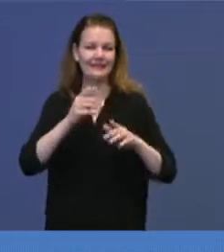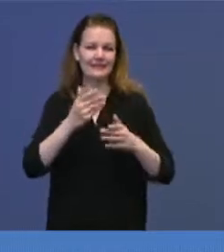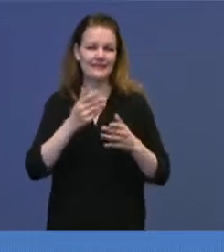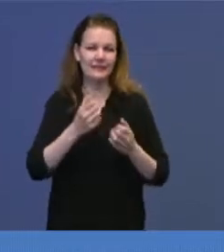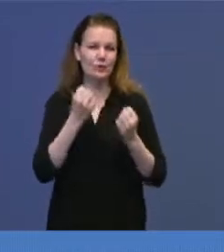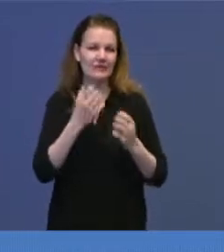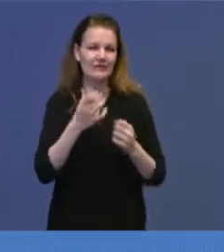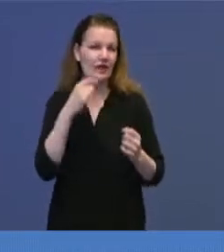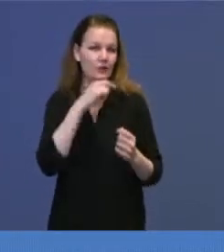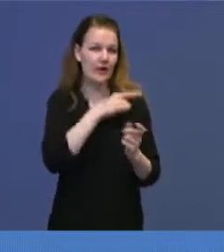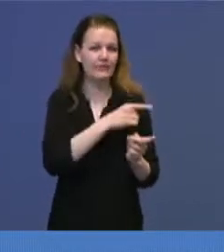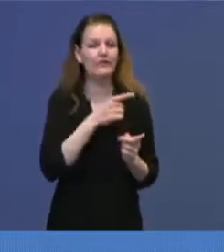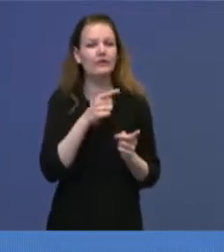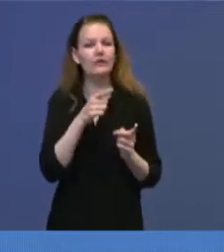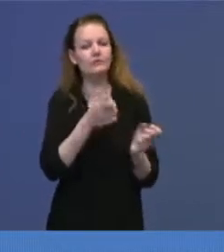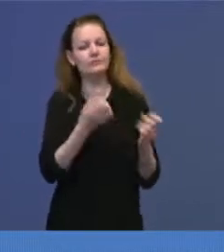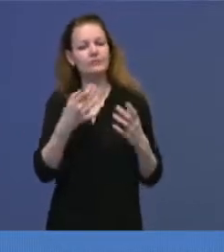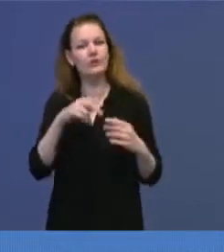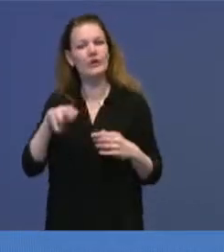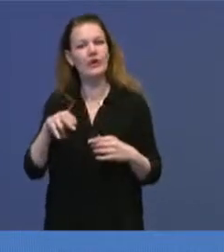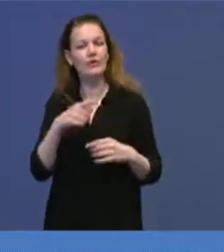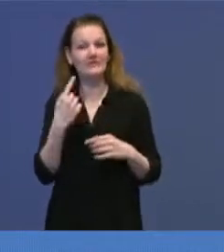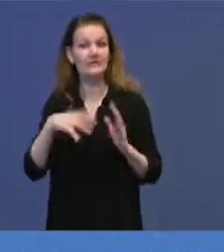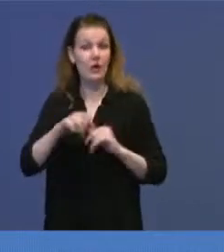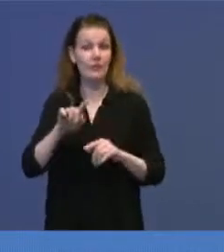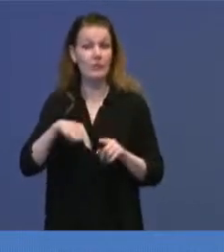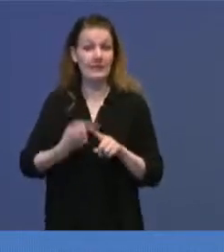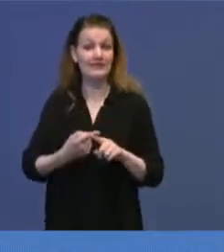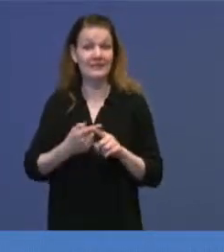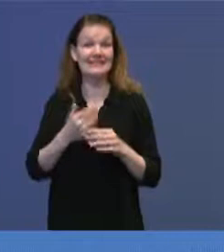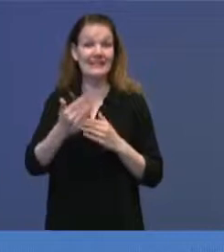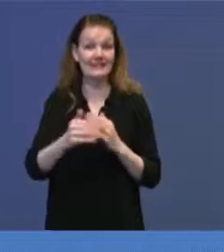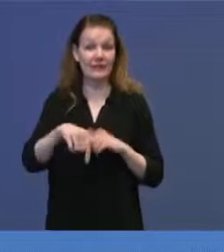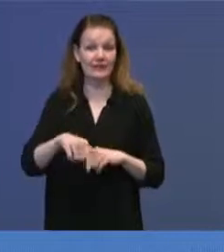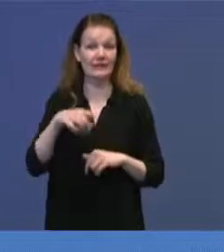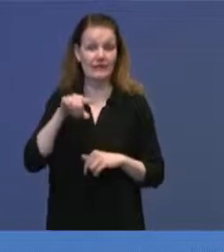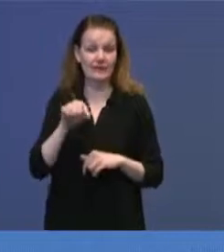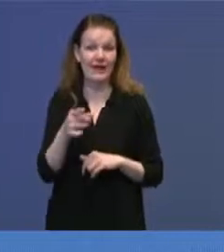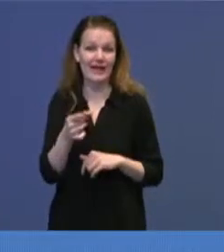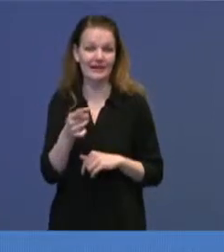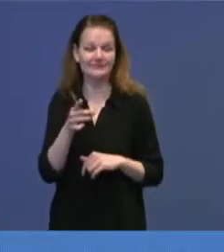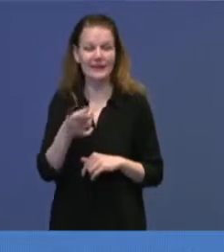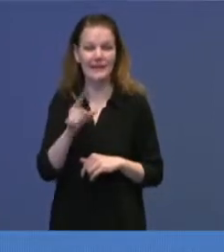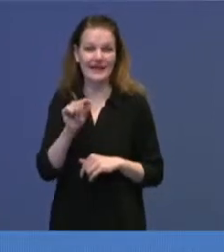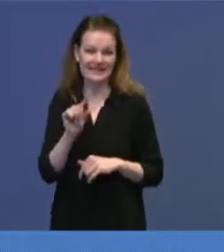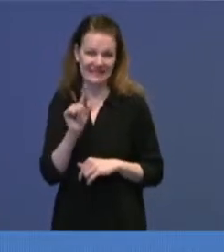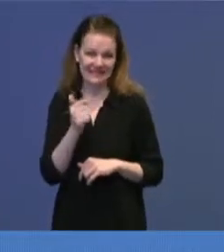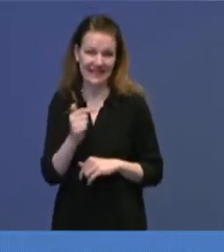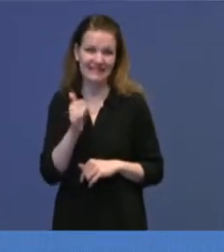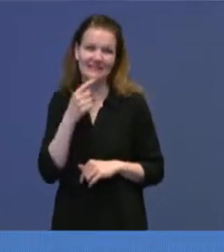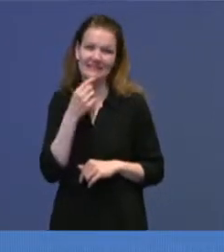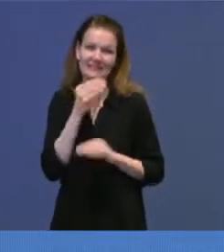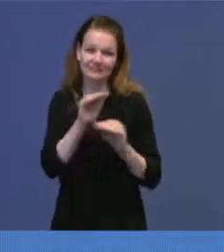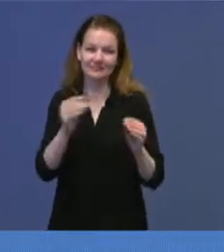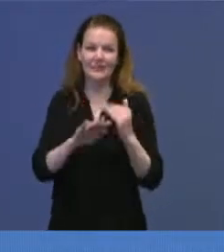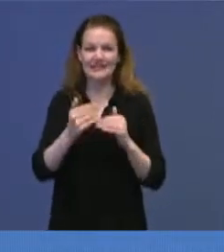vil PST komme tilbake til og orientere mer om senere i dag. Vi må oppdage og motvirke